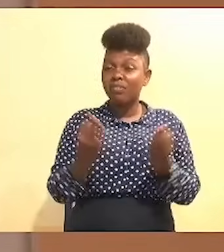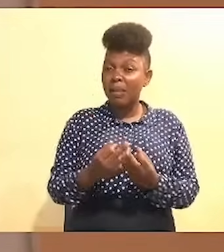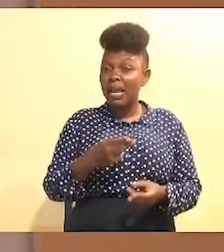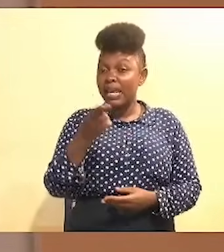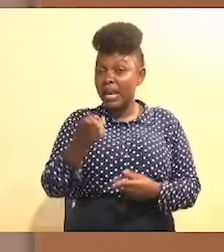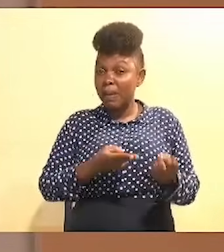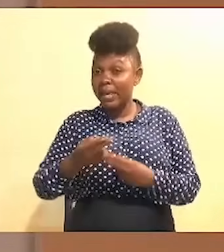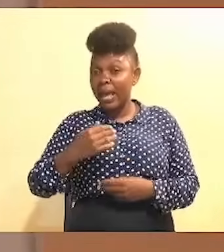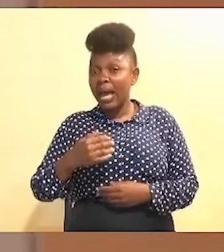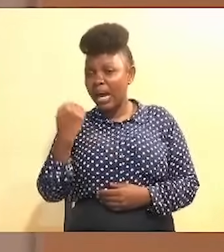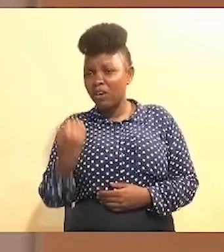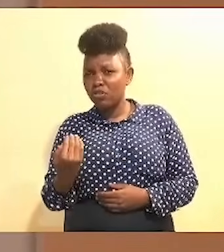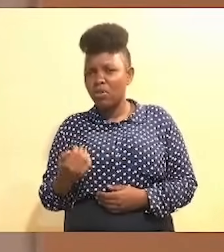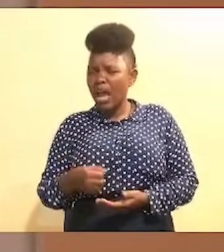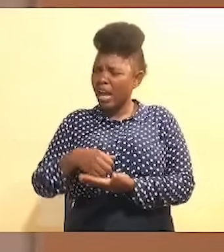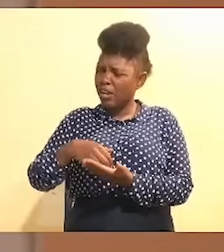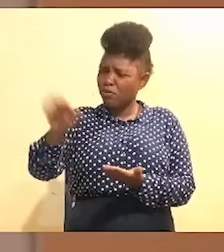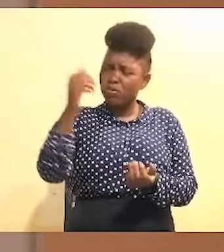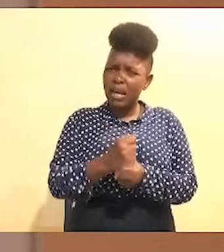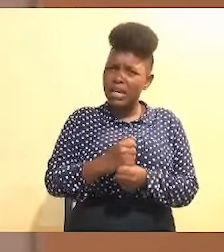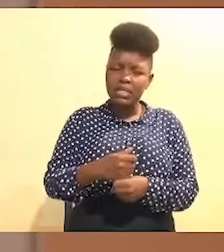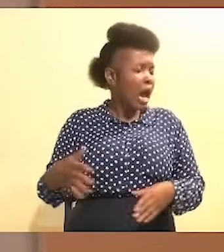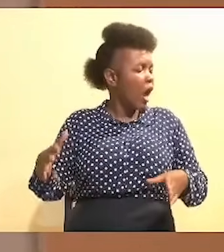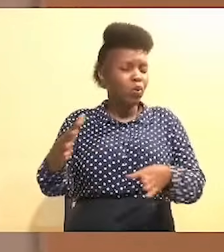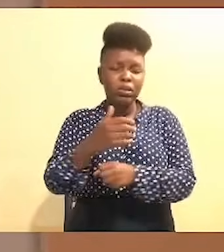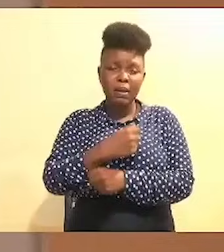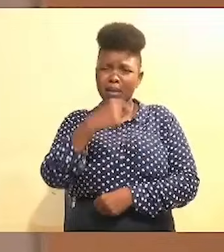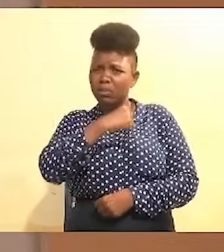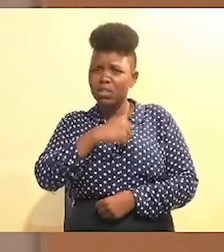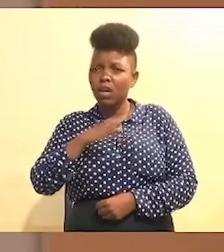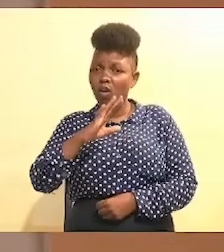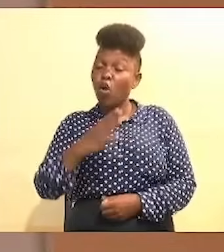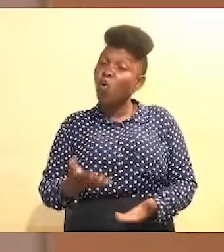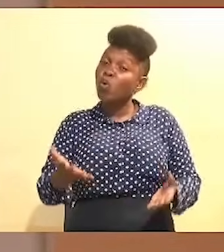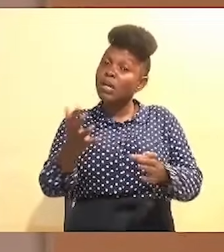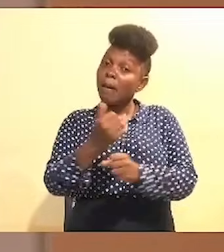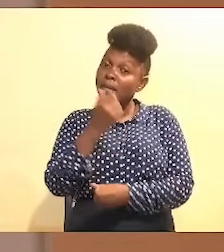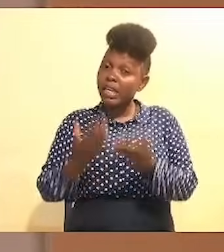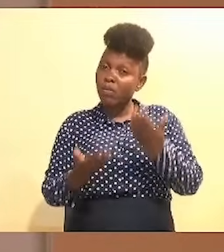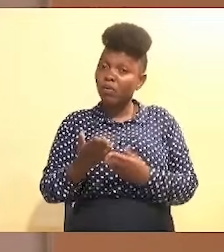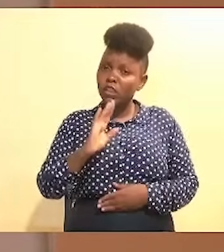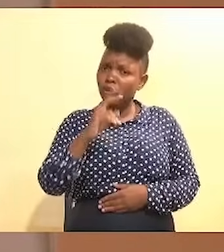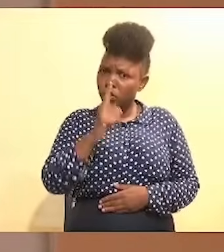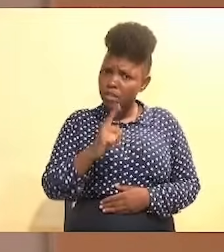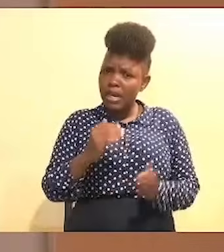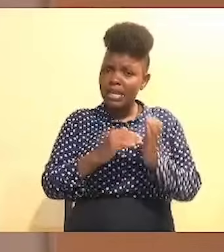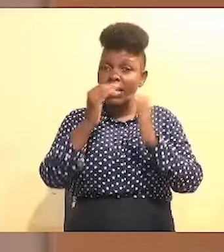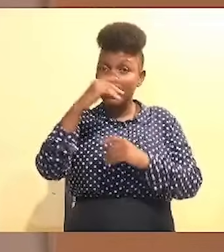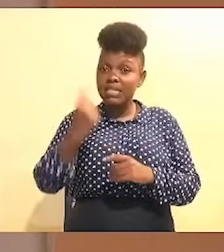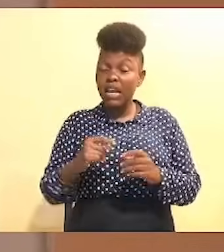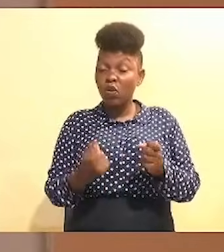Akifukuzwa kazi, hutapata mshahara wake, utapata kiwango chako hicho hicho. Zaidi sana umejiongezea